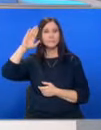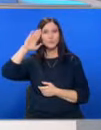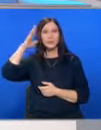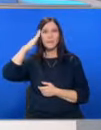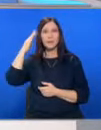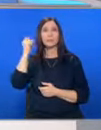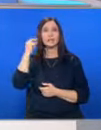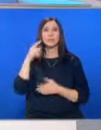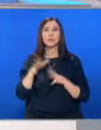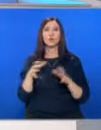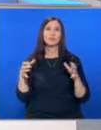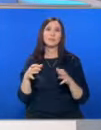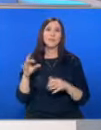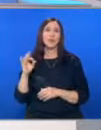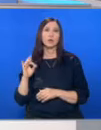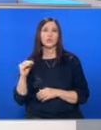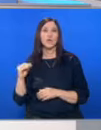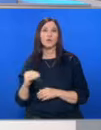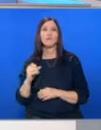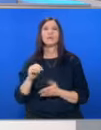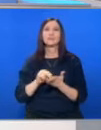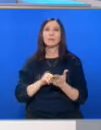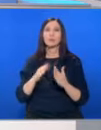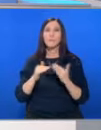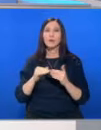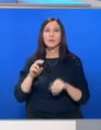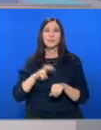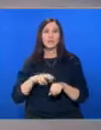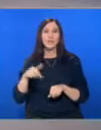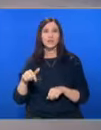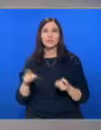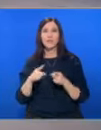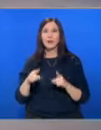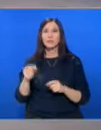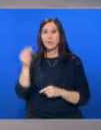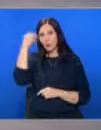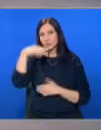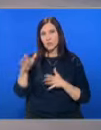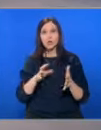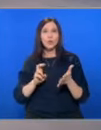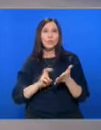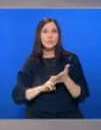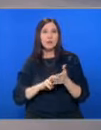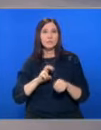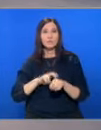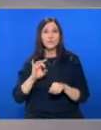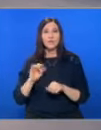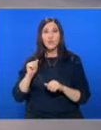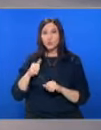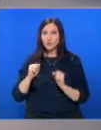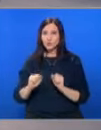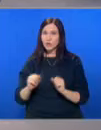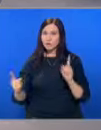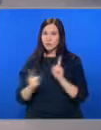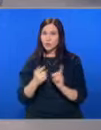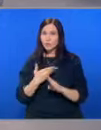Желязков, председателят на Сметната палата Димитър Главчев и управителят на БНБ Димитър Радев. Утре се очаква срещите да продължат